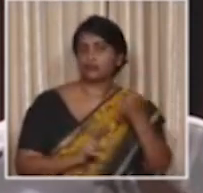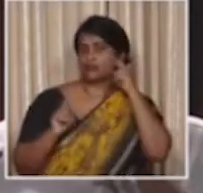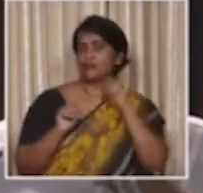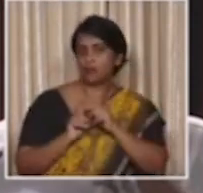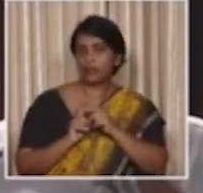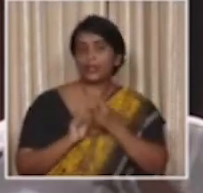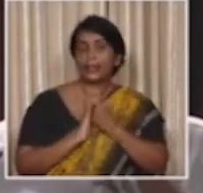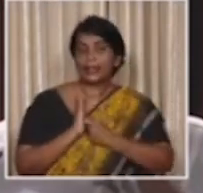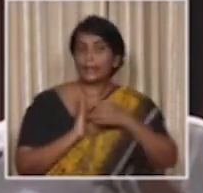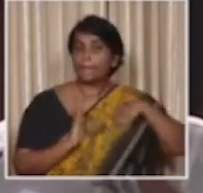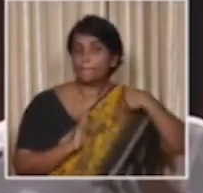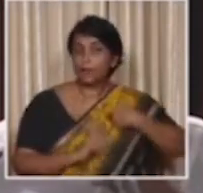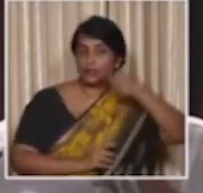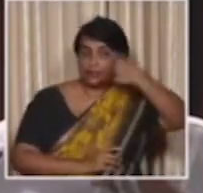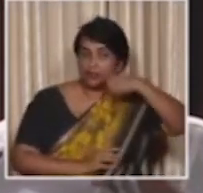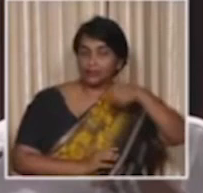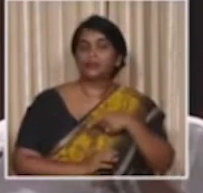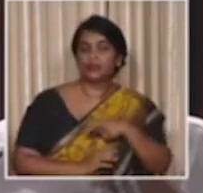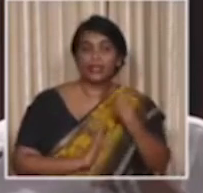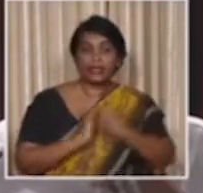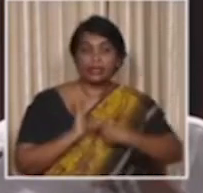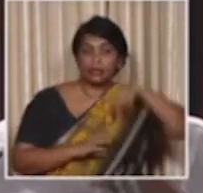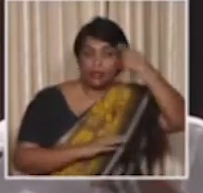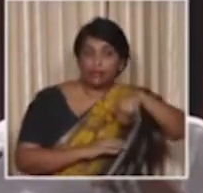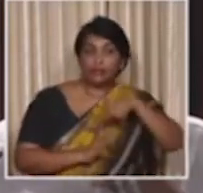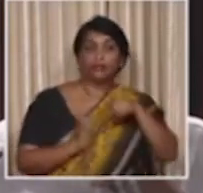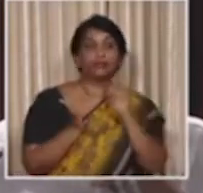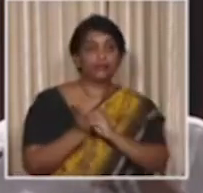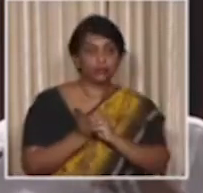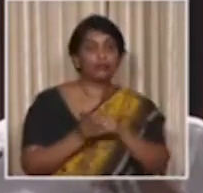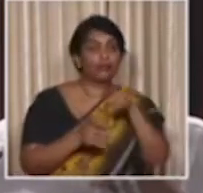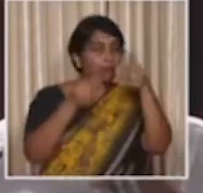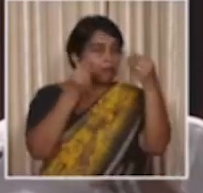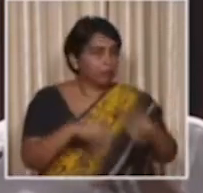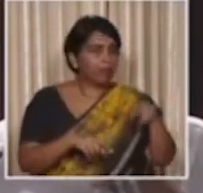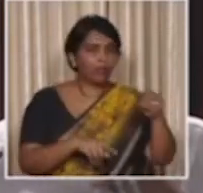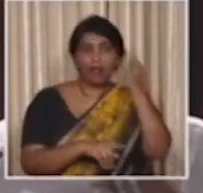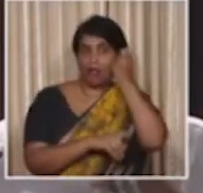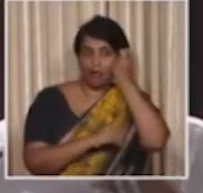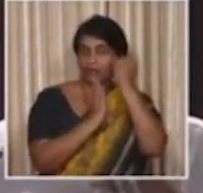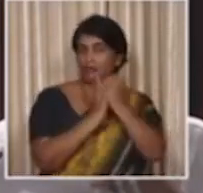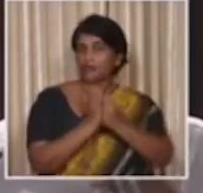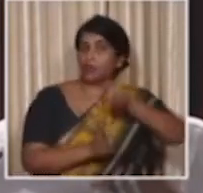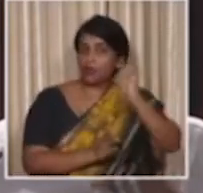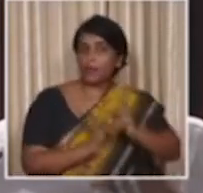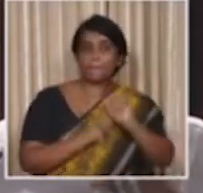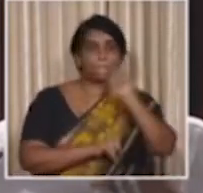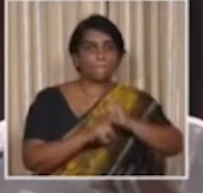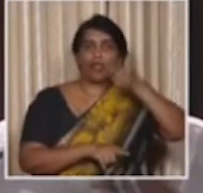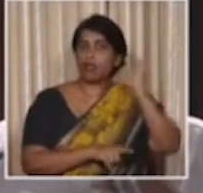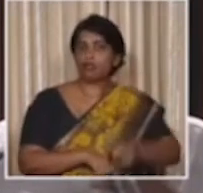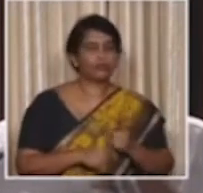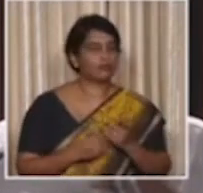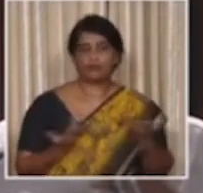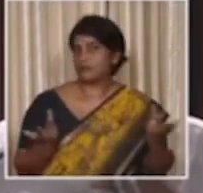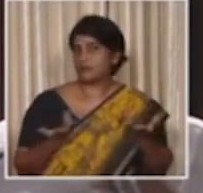සම්බන්ධව නීතිපතිතුමාගේ නිරීක්ෂණ. නීතිපතිතුමාගේ නිරීක්ෂණ තියෙන්නේ මෙහෙම සරලව යෝජනාවක් සම්මත කරලා පාර්ලිමේන්තුවේ අනුමත කිරීම